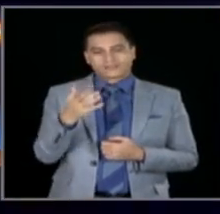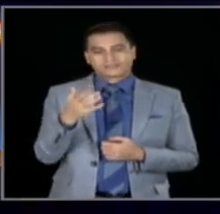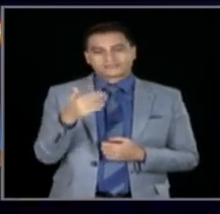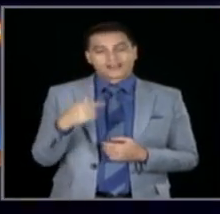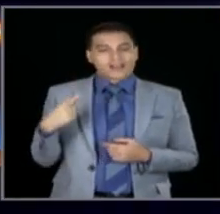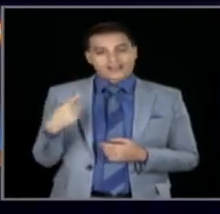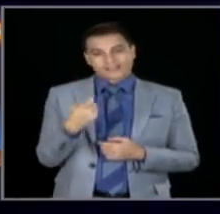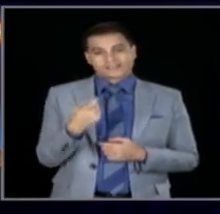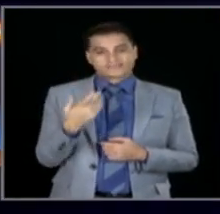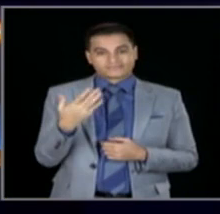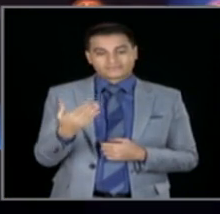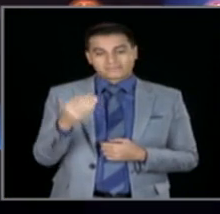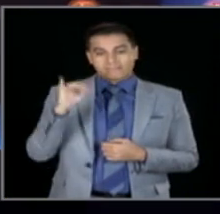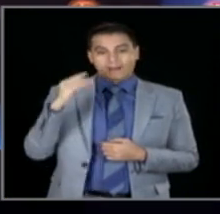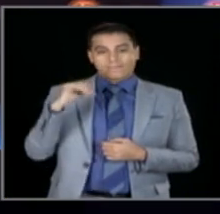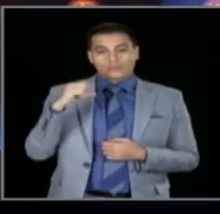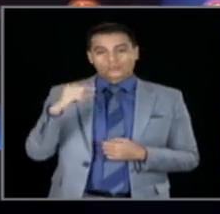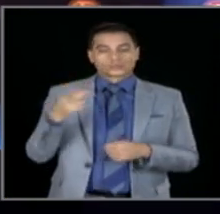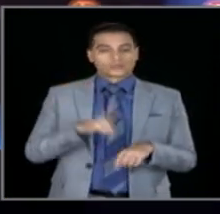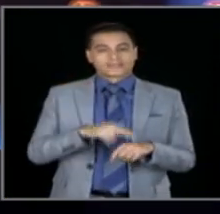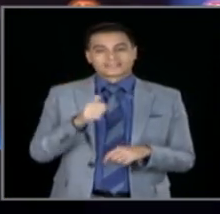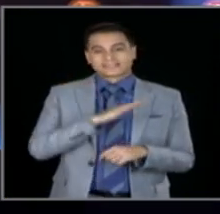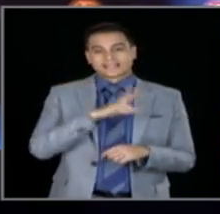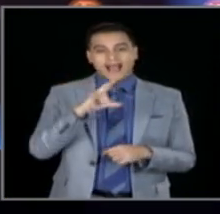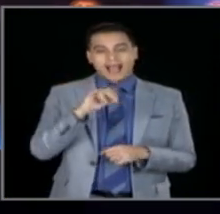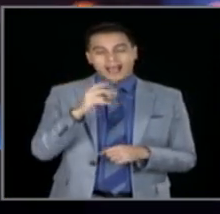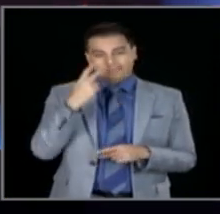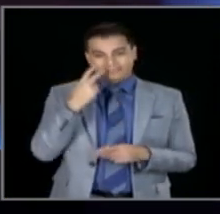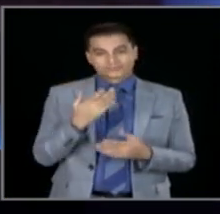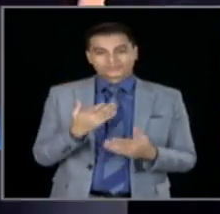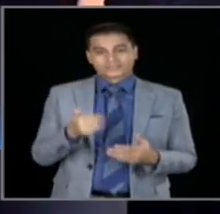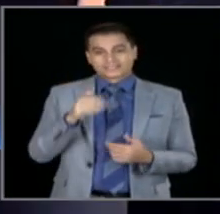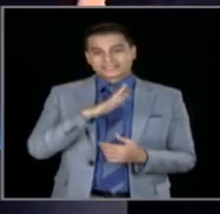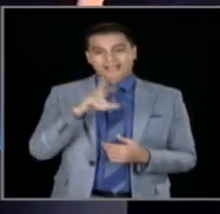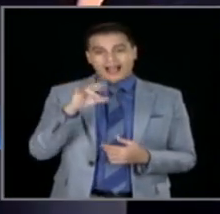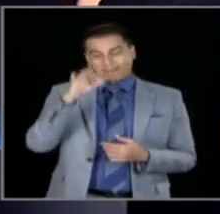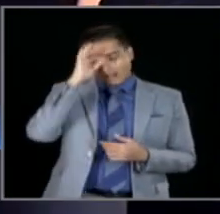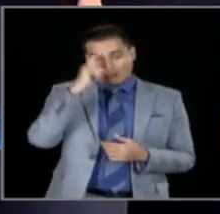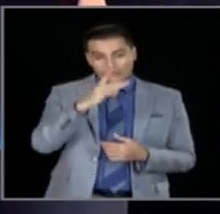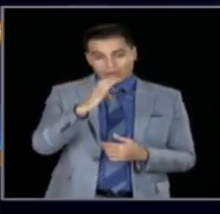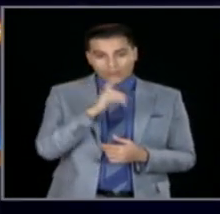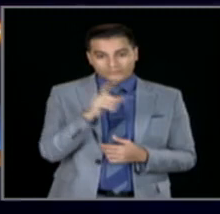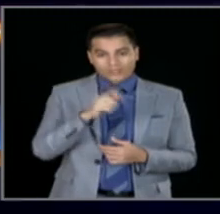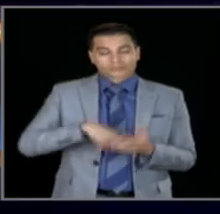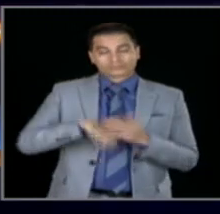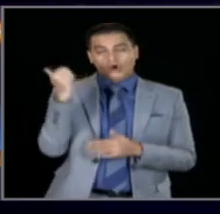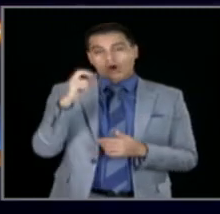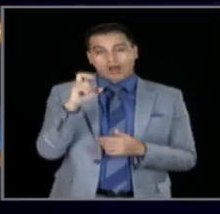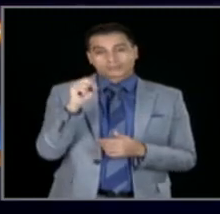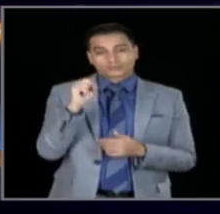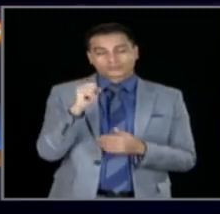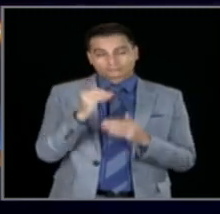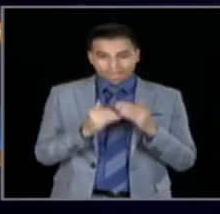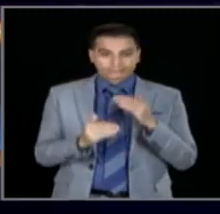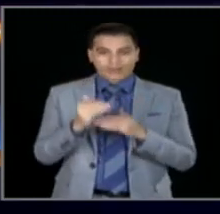هدفه قبل هدف محمود واسلام اسلام ومحمود اسلام لو جاوبت صح تقدمت